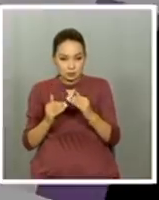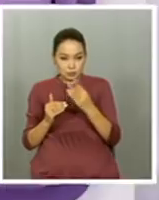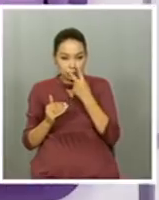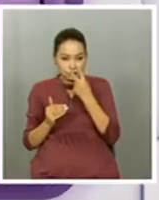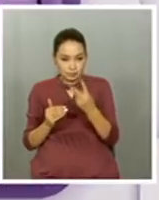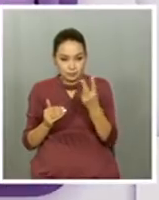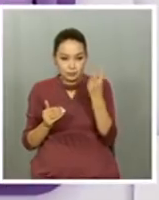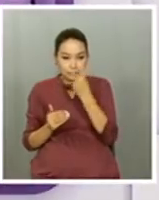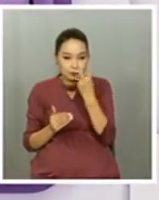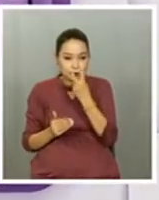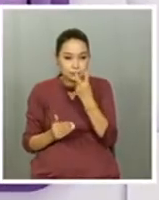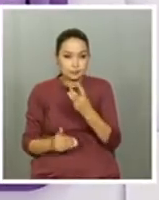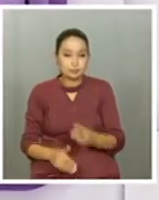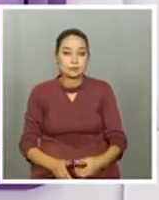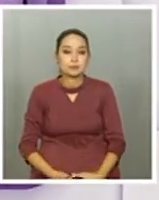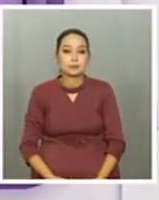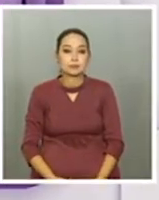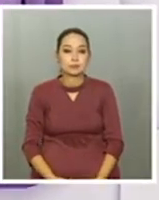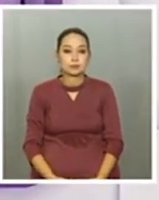береді.